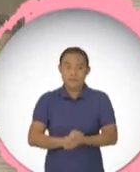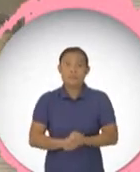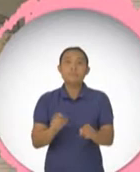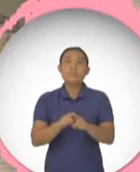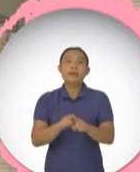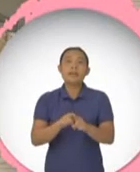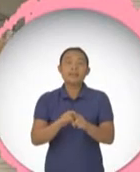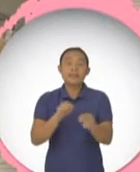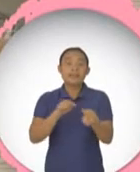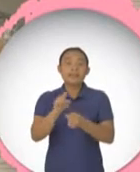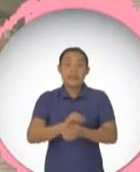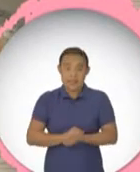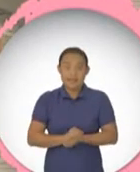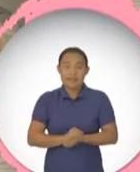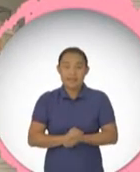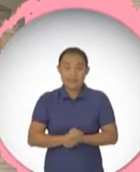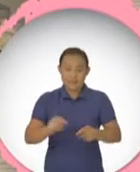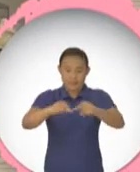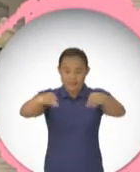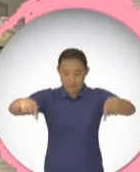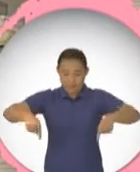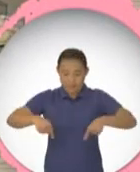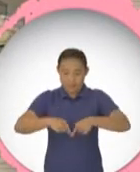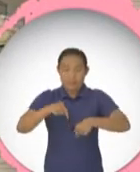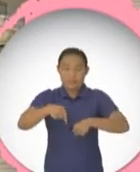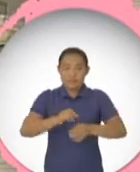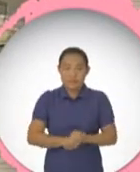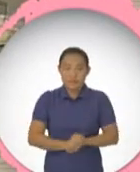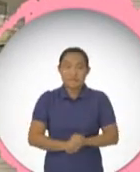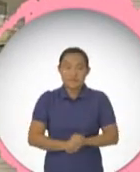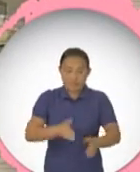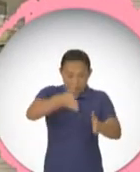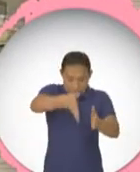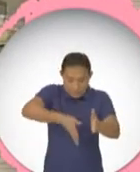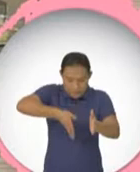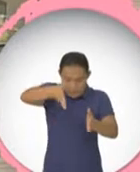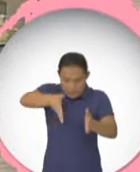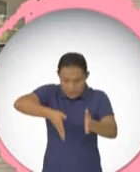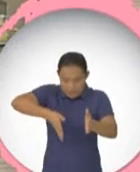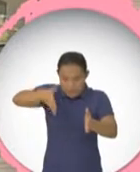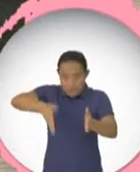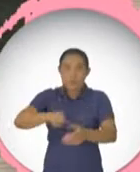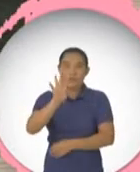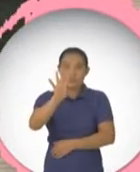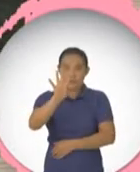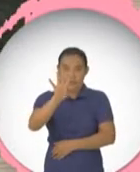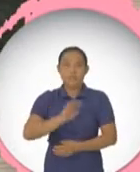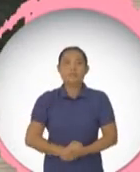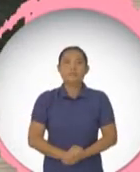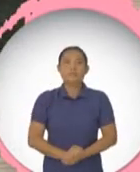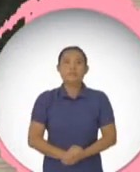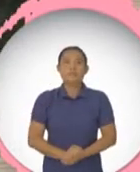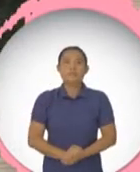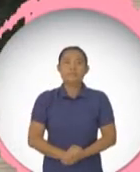ก็คือแบ่งแป้งออกเป็นแผ่นเนี้ยแบ่งออกเป็นทั้งหมด 4 ส่วน นะคะเนี่ยค่ะ กลางครึ่งๆ ใช่ ครับผม นะ